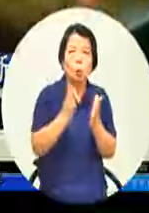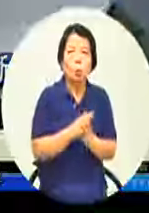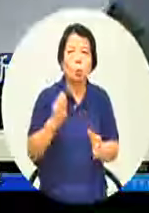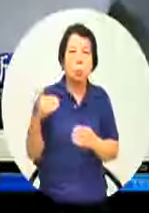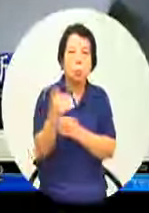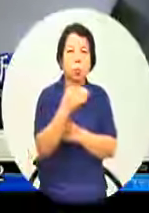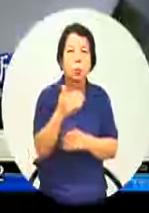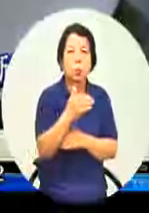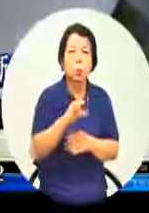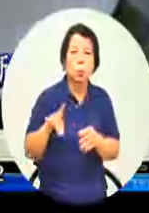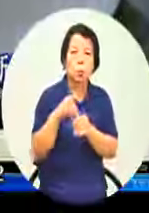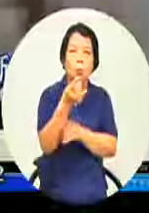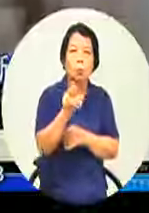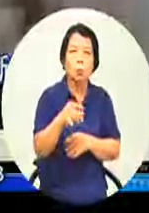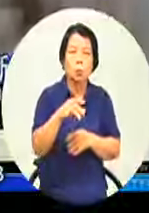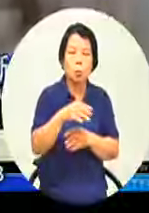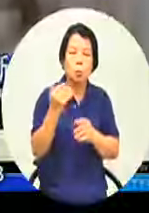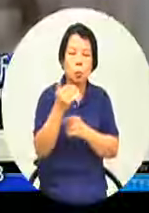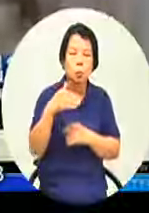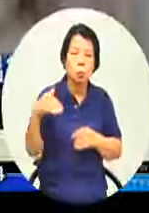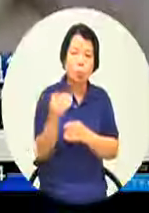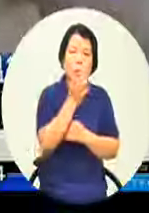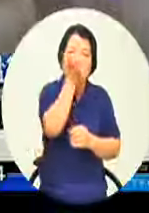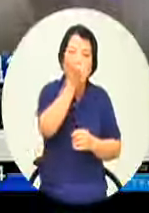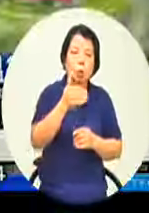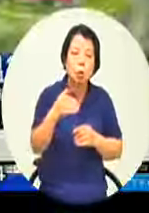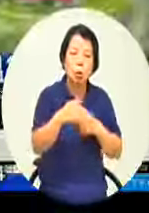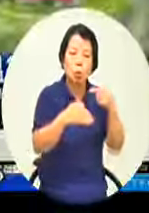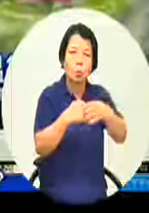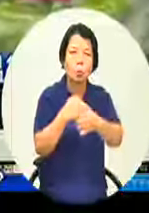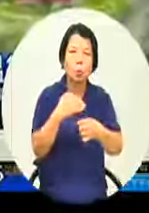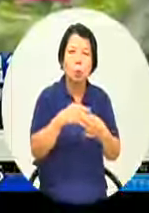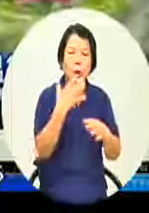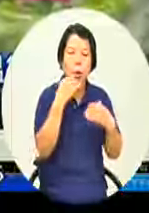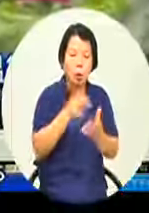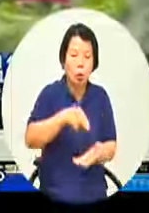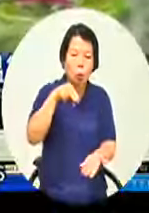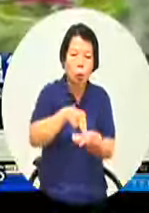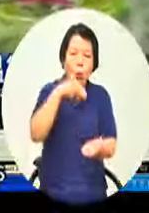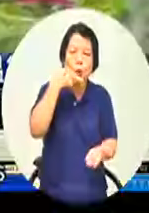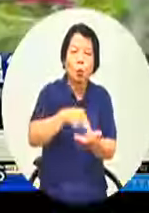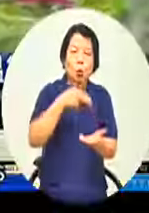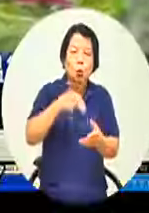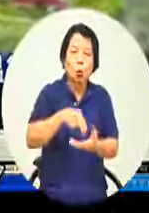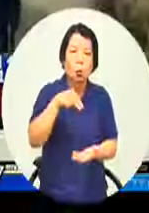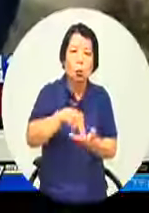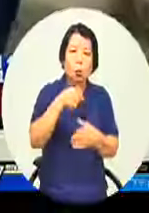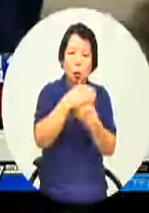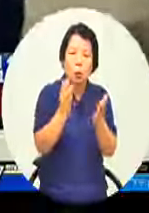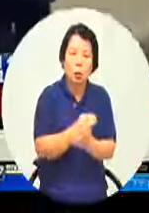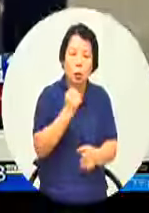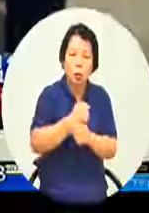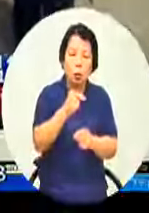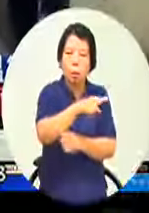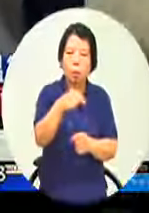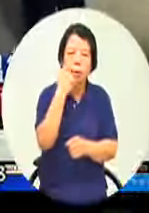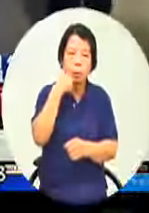以好几吃，还能做成清淡鲜甜的涮涮锅，胶质多，肉质 Q 弹，可说是老饕最